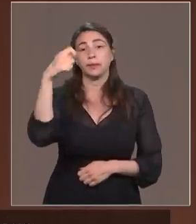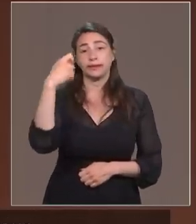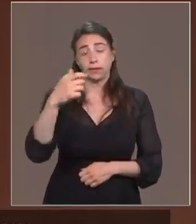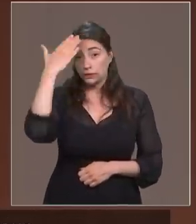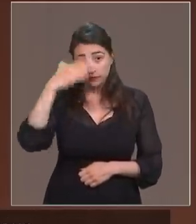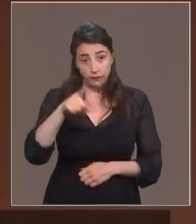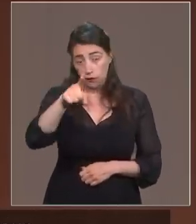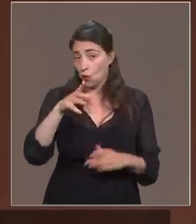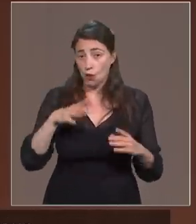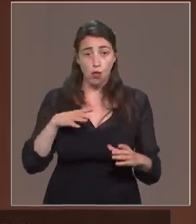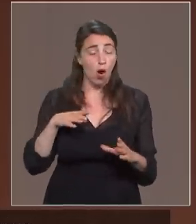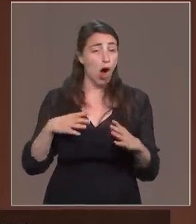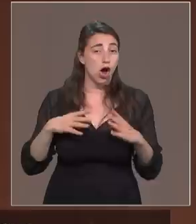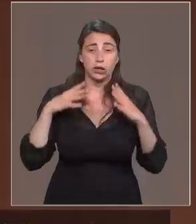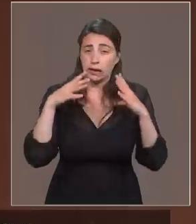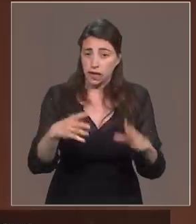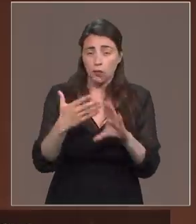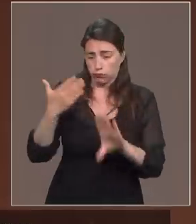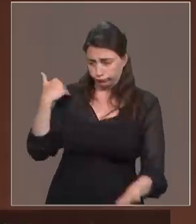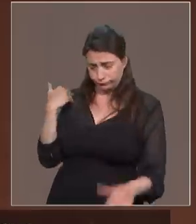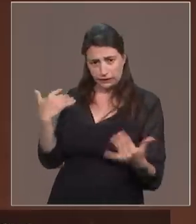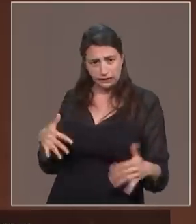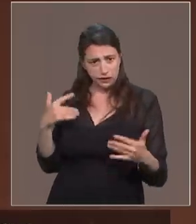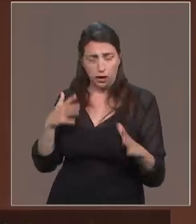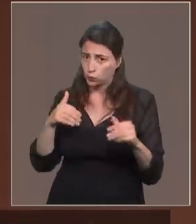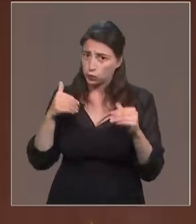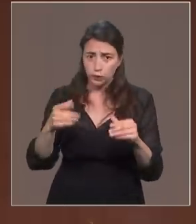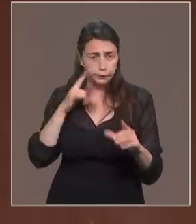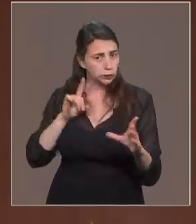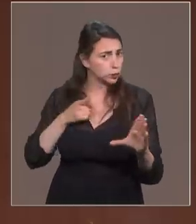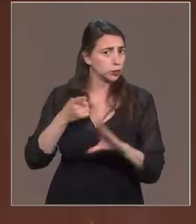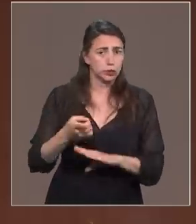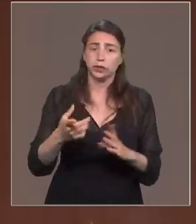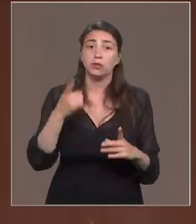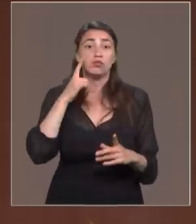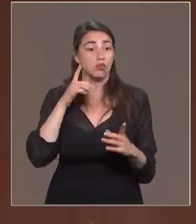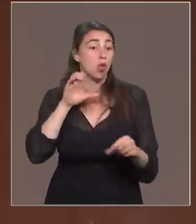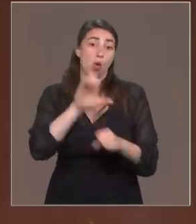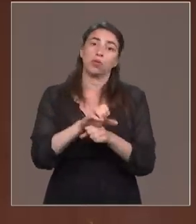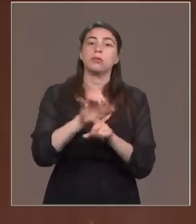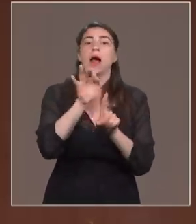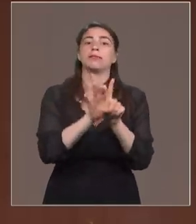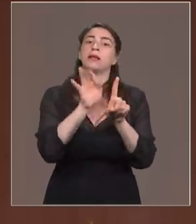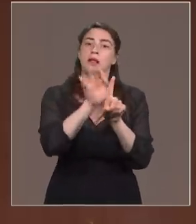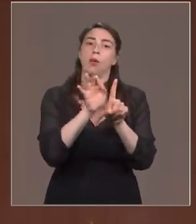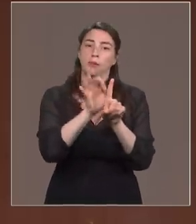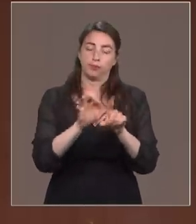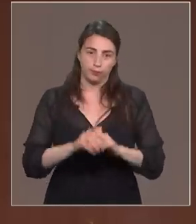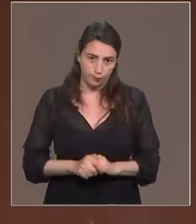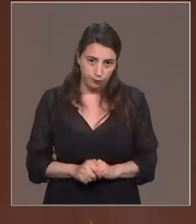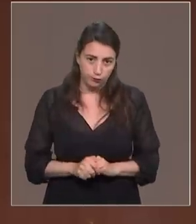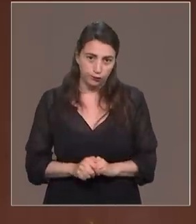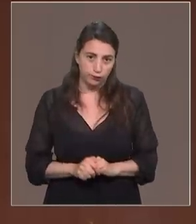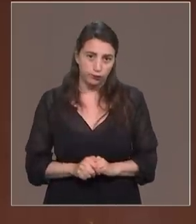engagement ancien, résolu et constant dans la lutte contre le harcèlement. Je sais également qu'il est